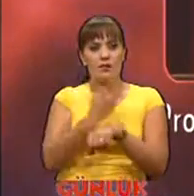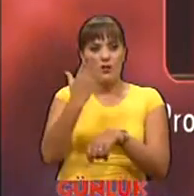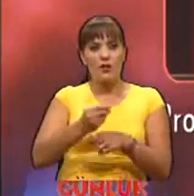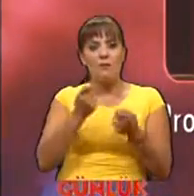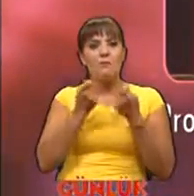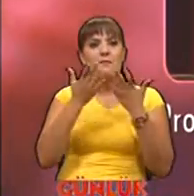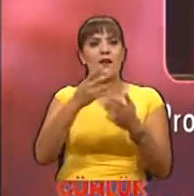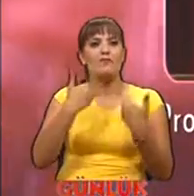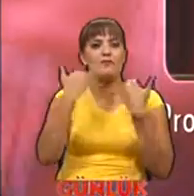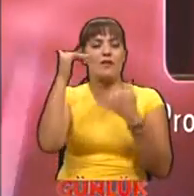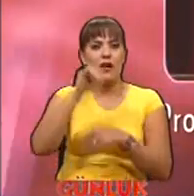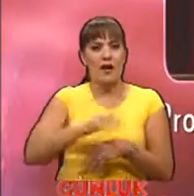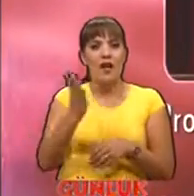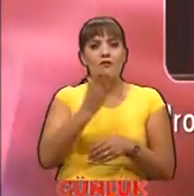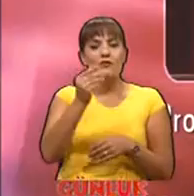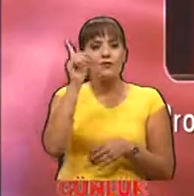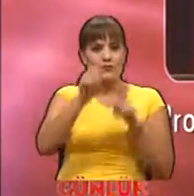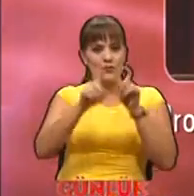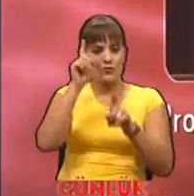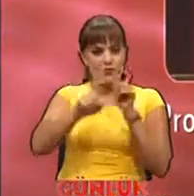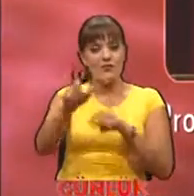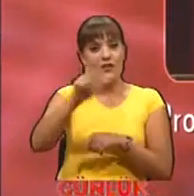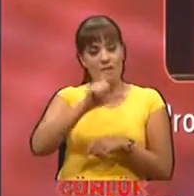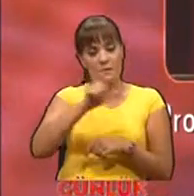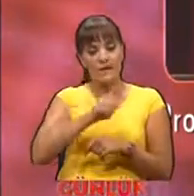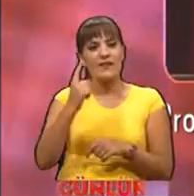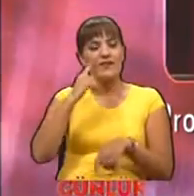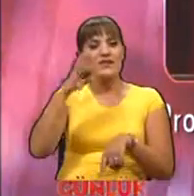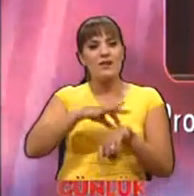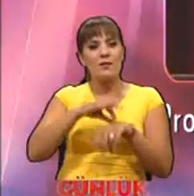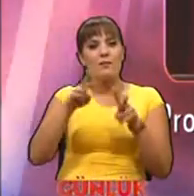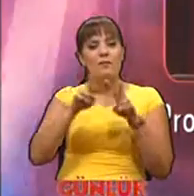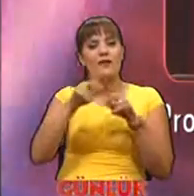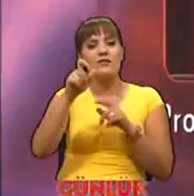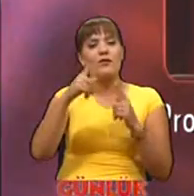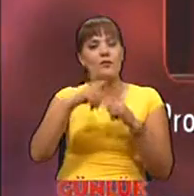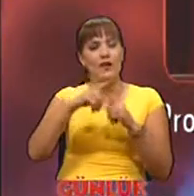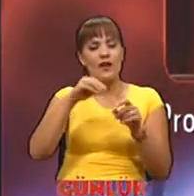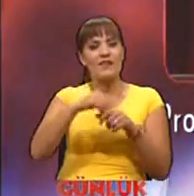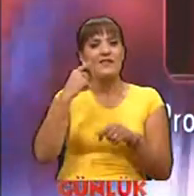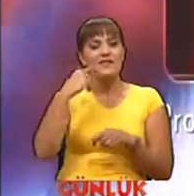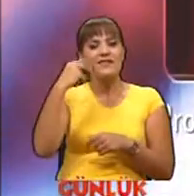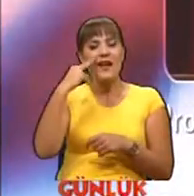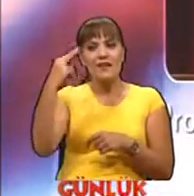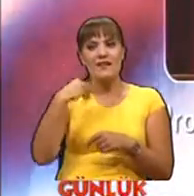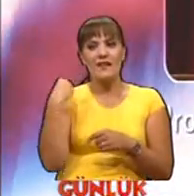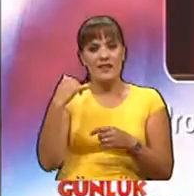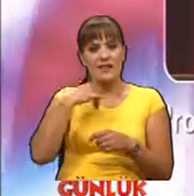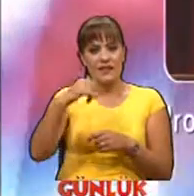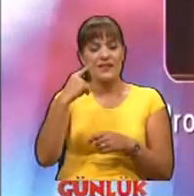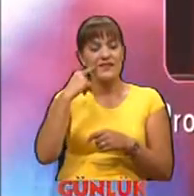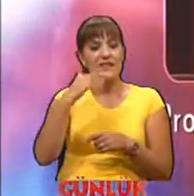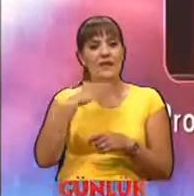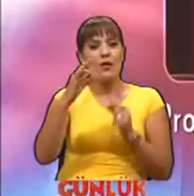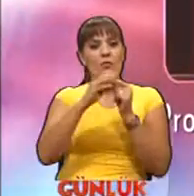olan miras hukuku hakkında en çok sorulan sorular ve yanıtları ve diş hekimi Melik Can Tokaç'la diş estetiğinde yeni yaklaşımlar ve diş